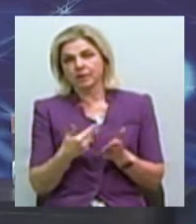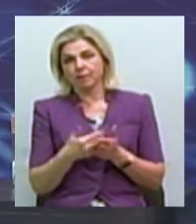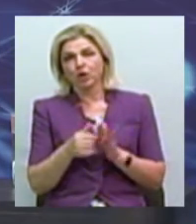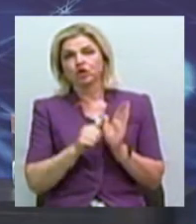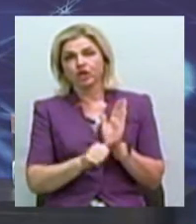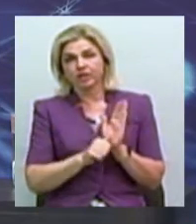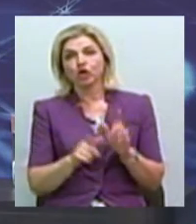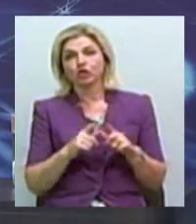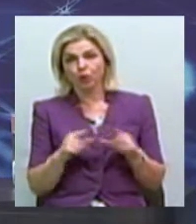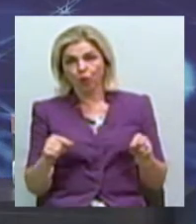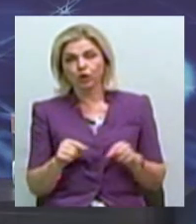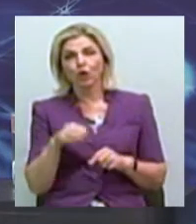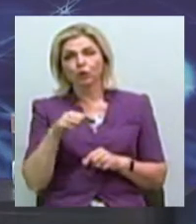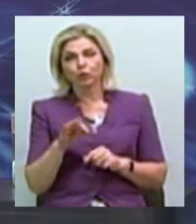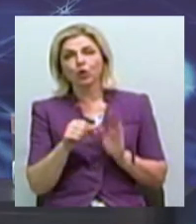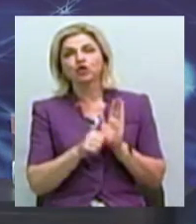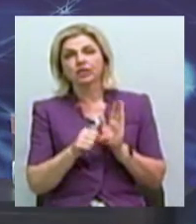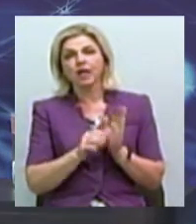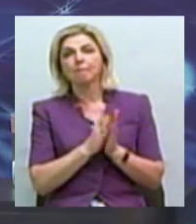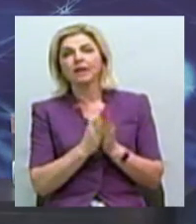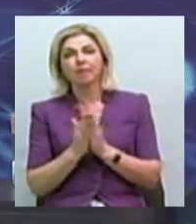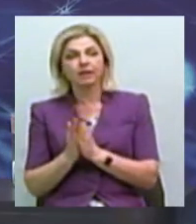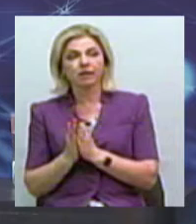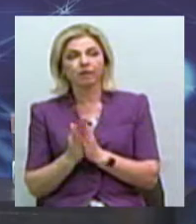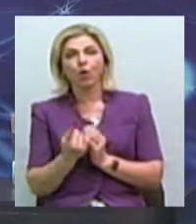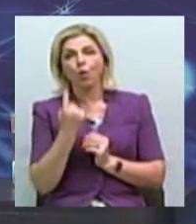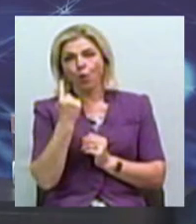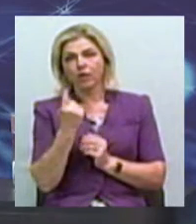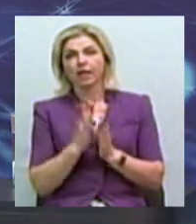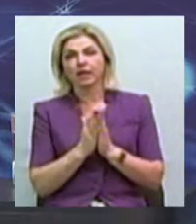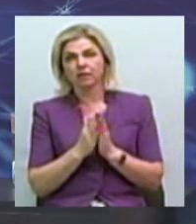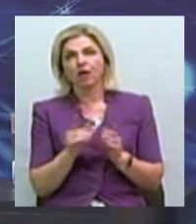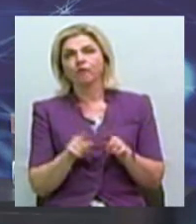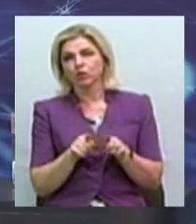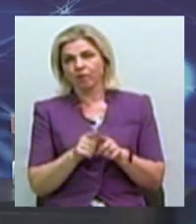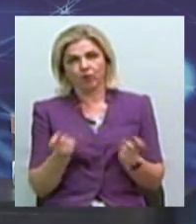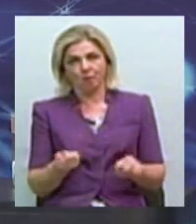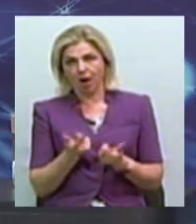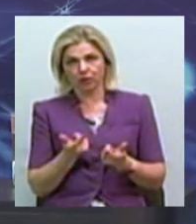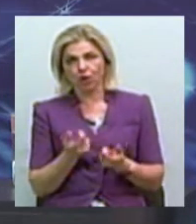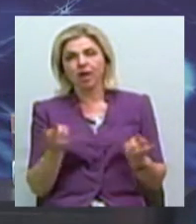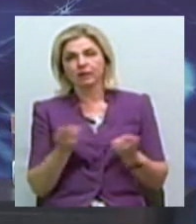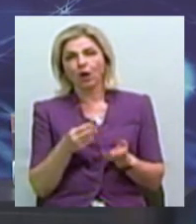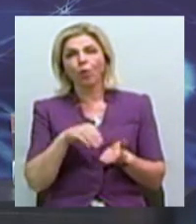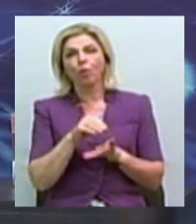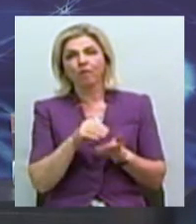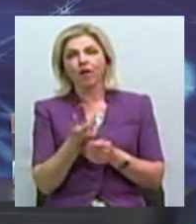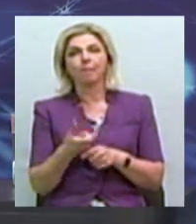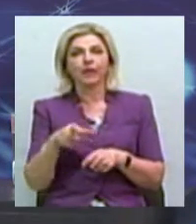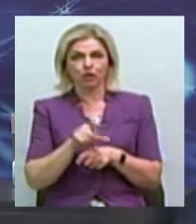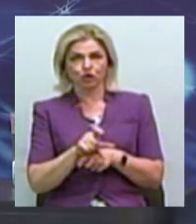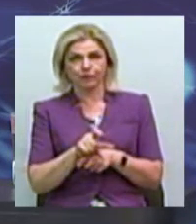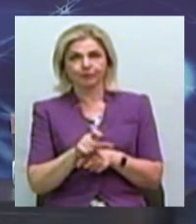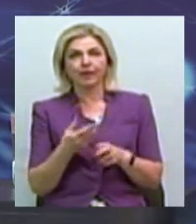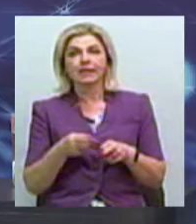шкіл, то 60 примірників однієї книги все одно буде замало. Треба купувати більше.